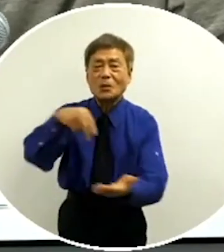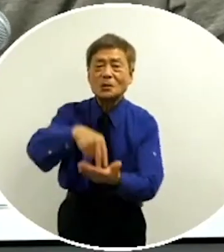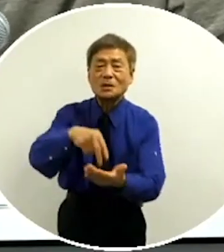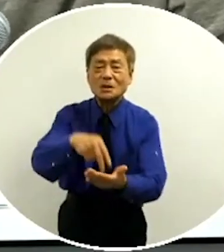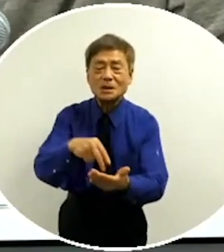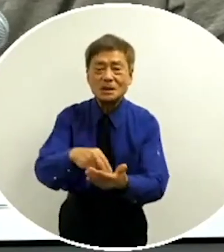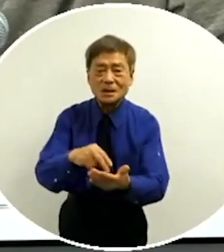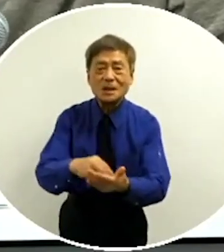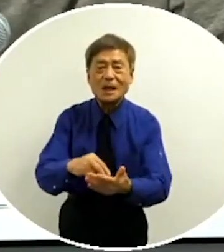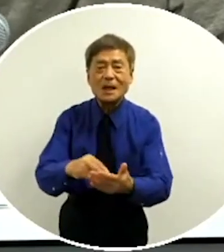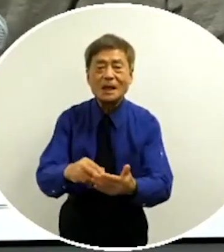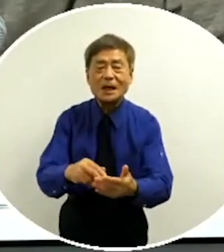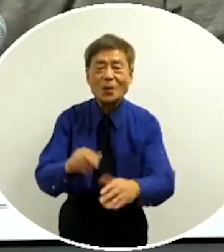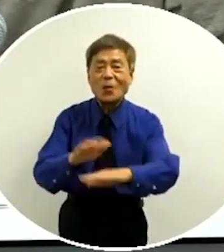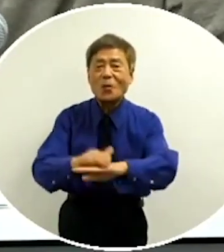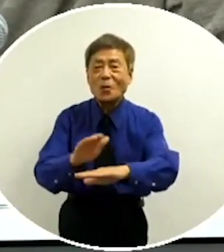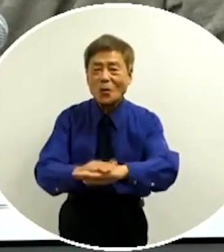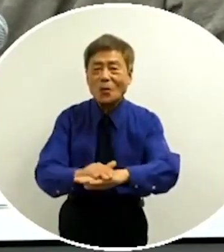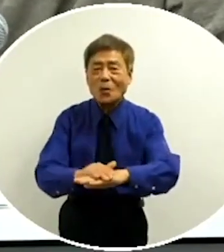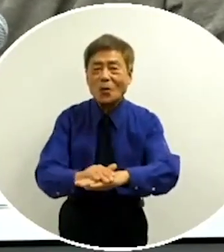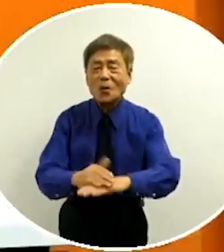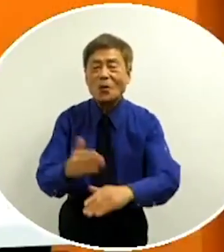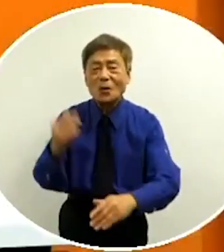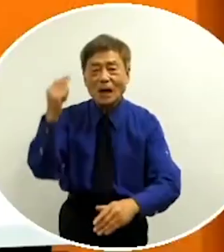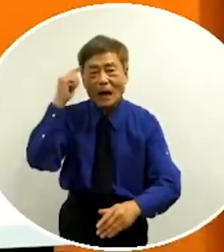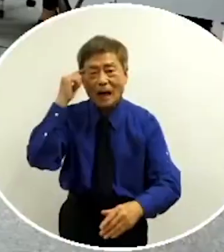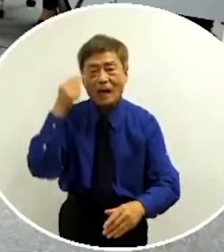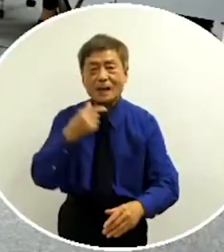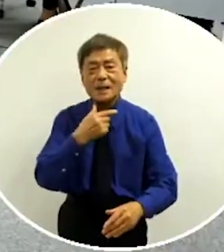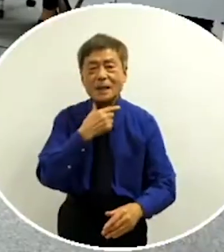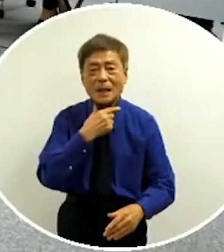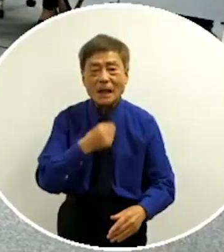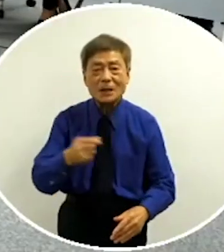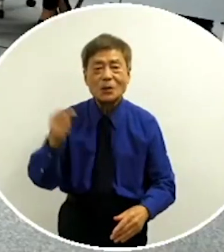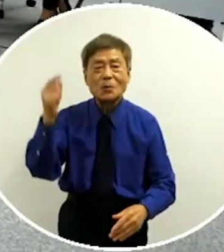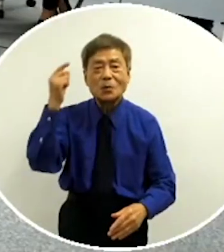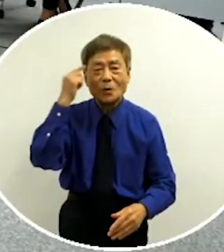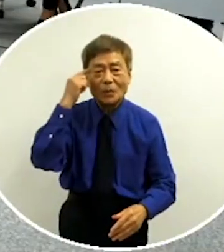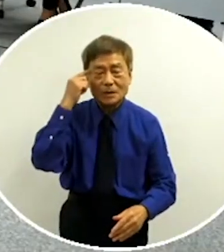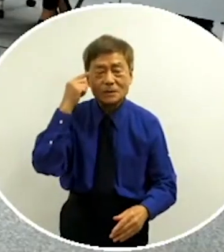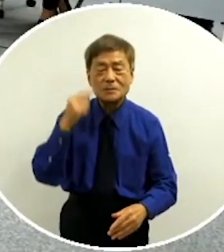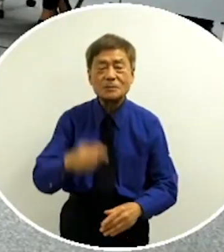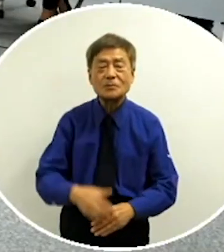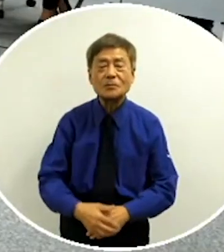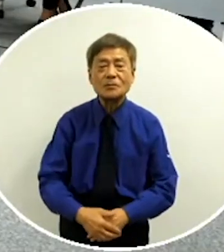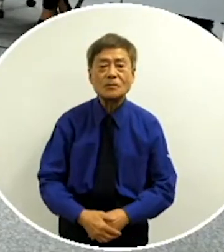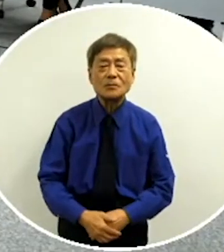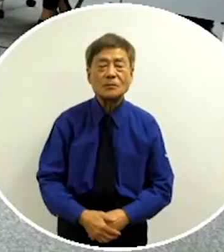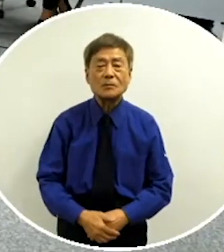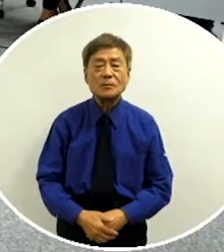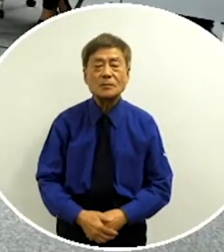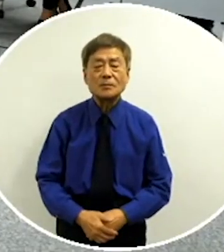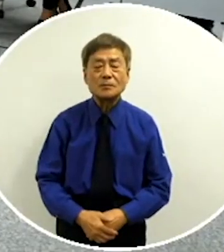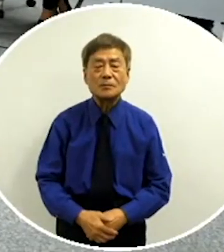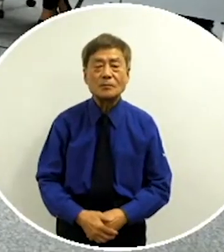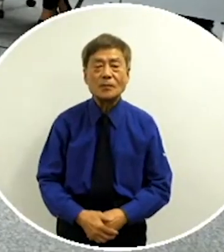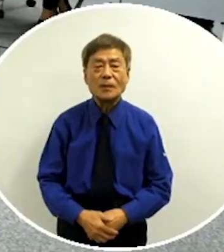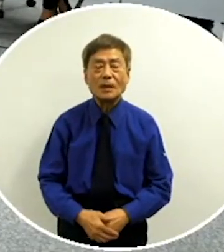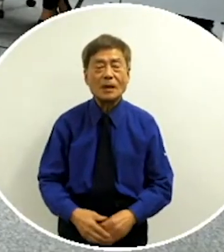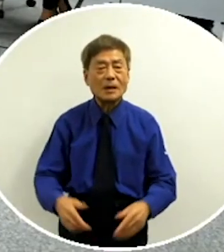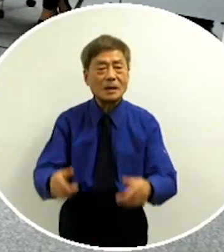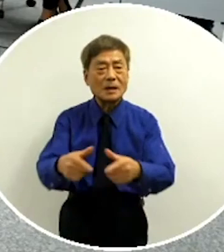ますはいありがとうございましたではつづくお願いしますはいあのやっぱり各